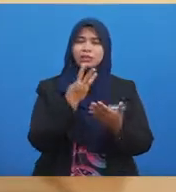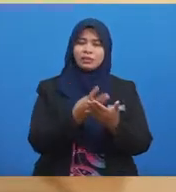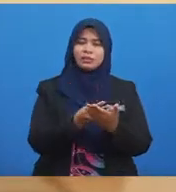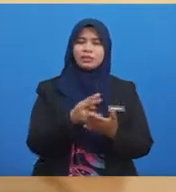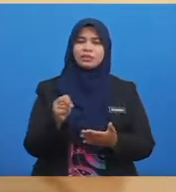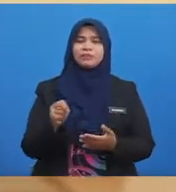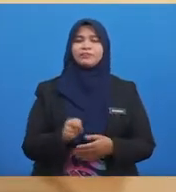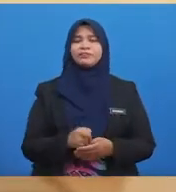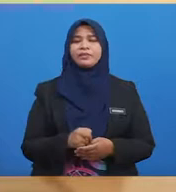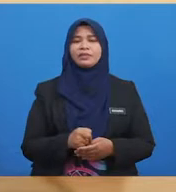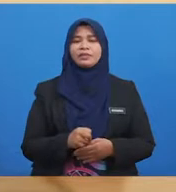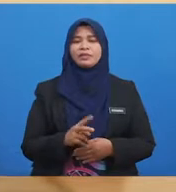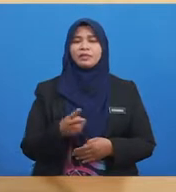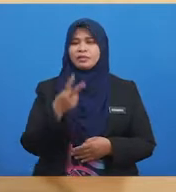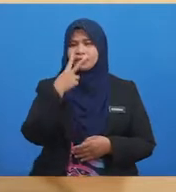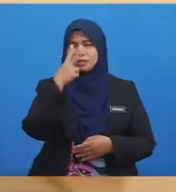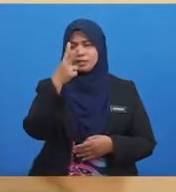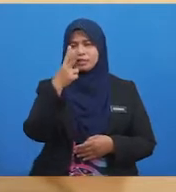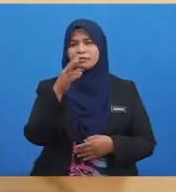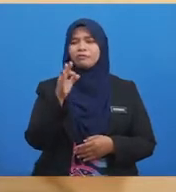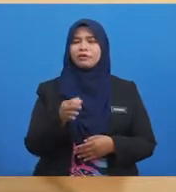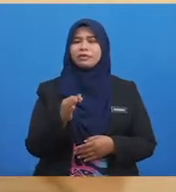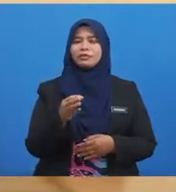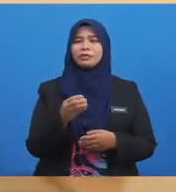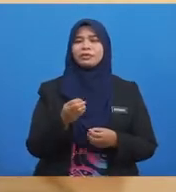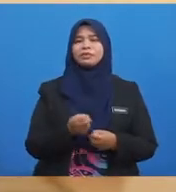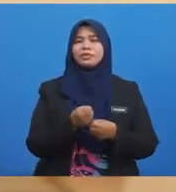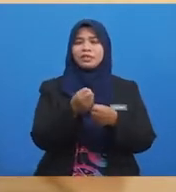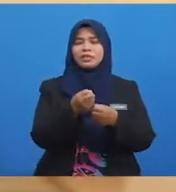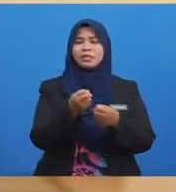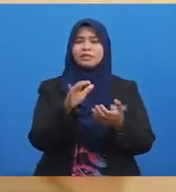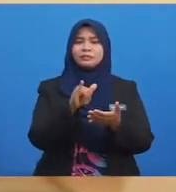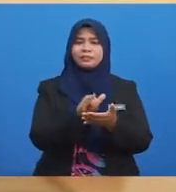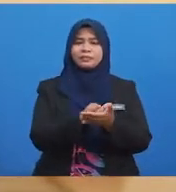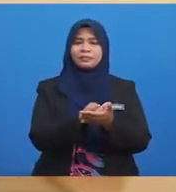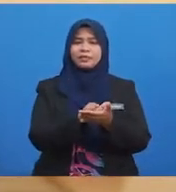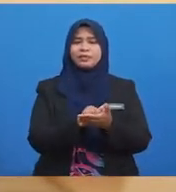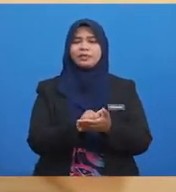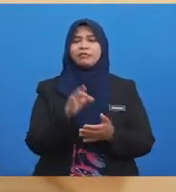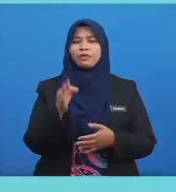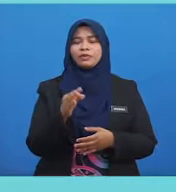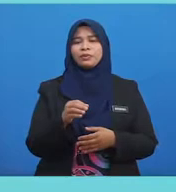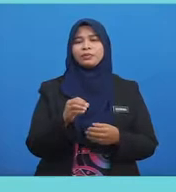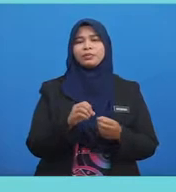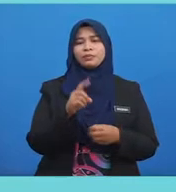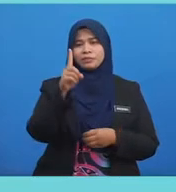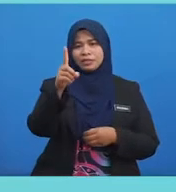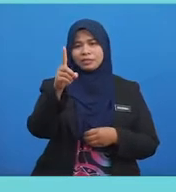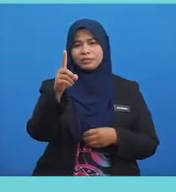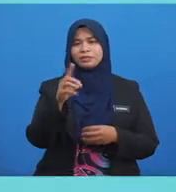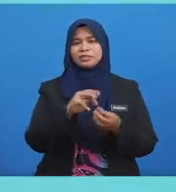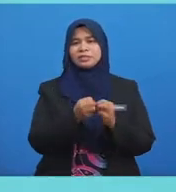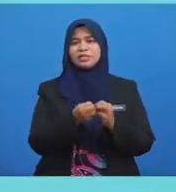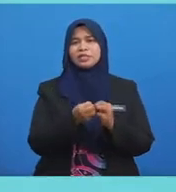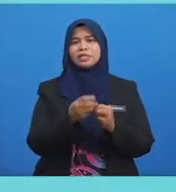Baiklah murid-murid, mari kita lihat secara terperinci faktor penyerahan tersebut. Faktor